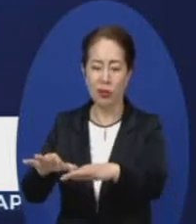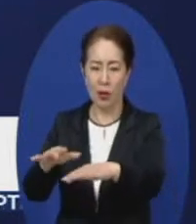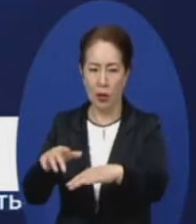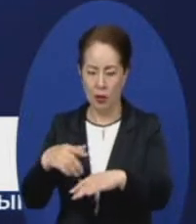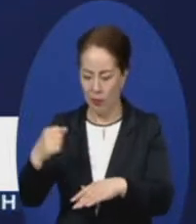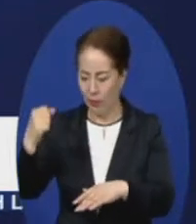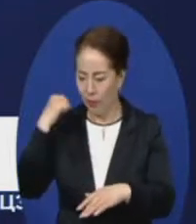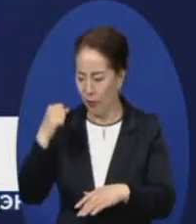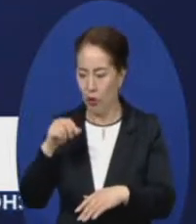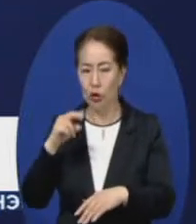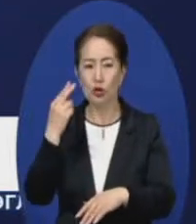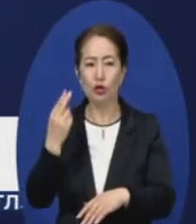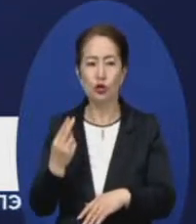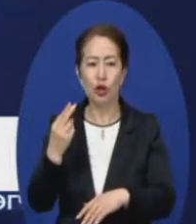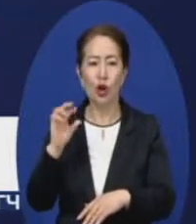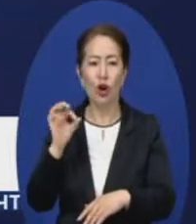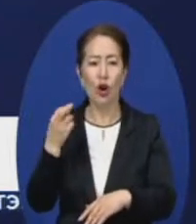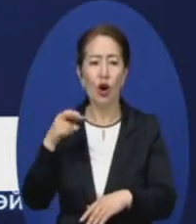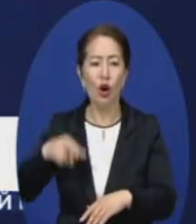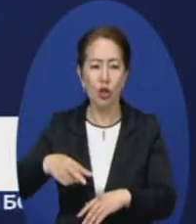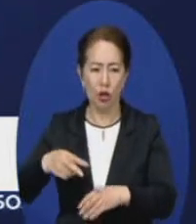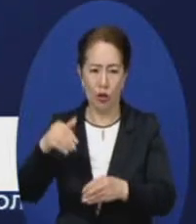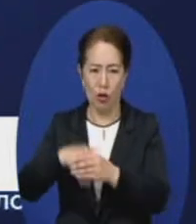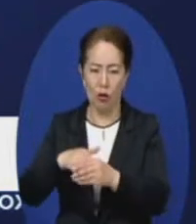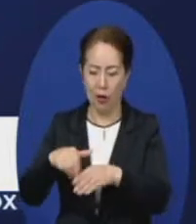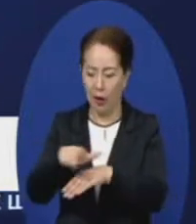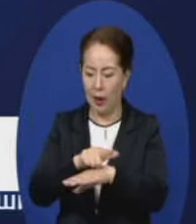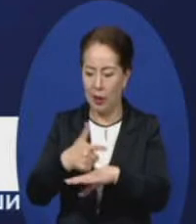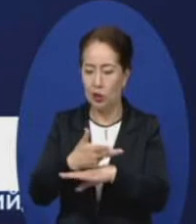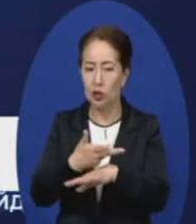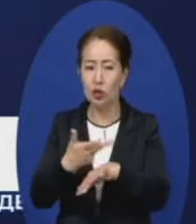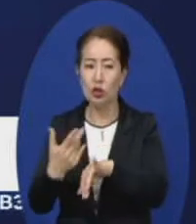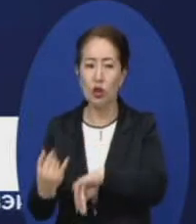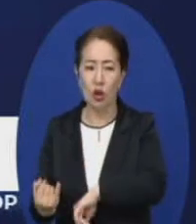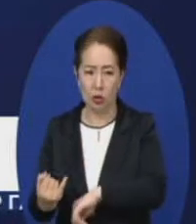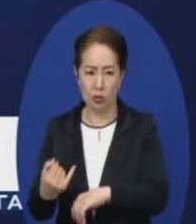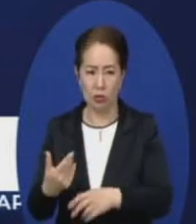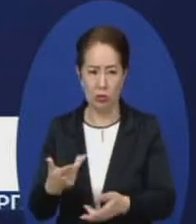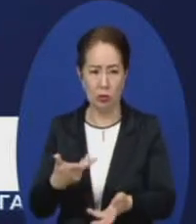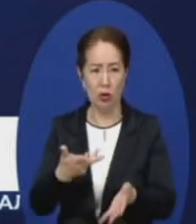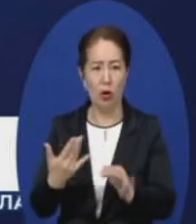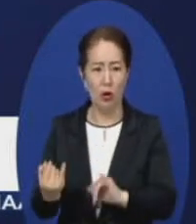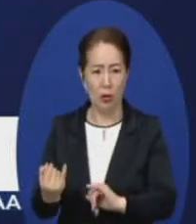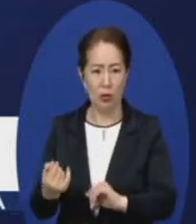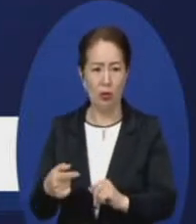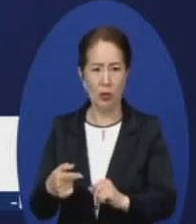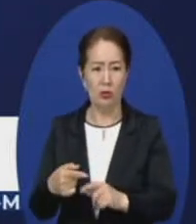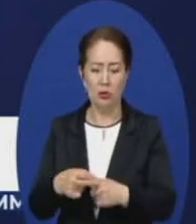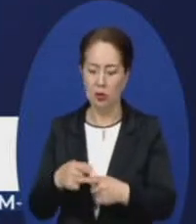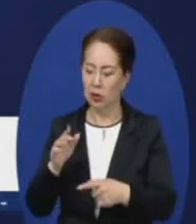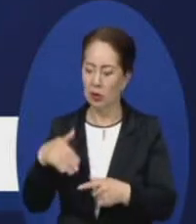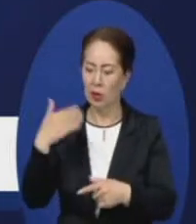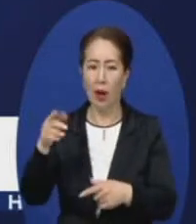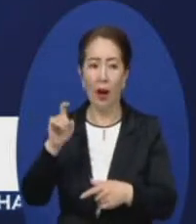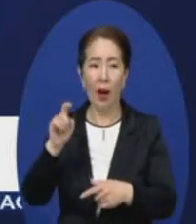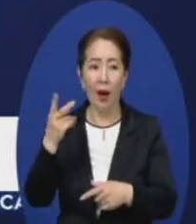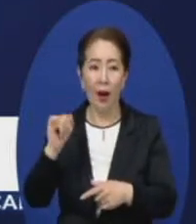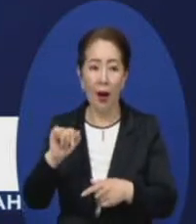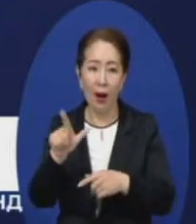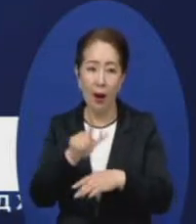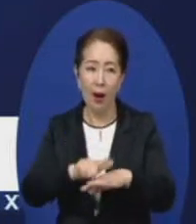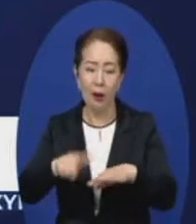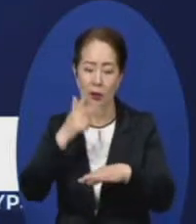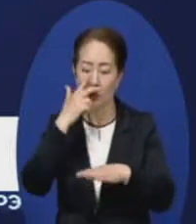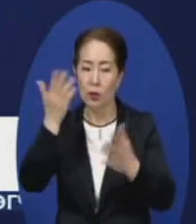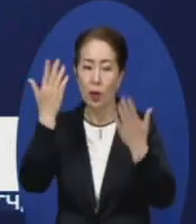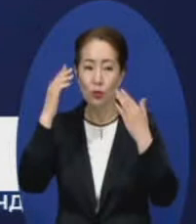хамгийн хүчтэй цөлжилтөд өртөж, газрын доройтод өртөж байгаа ийм аймагуд байгаа. Тэгэхээр эдгээр аймагуд за мөн цаашлаад Хангаан бүсийн аймагуд